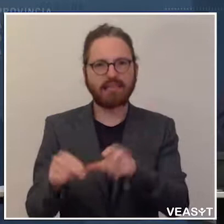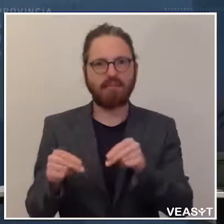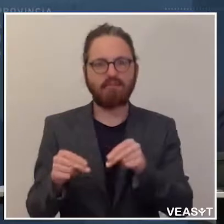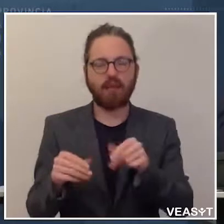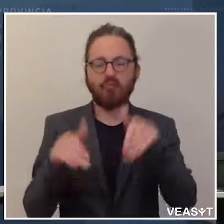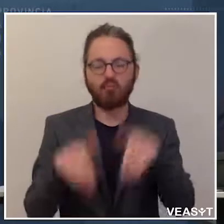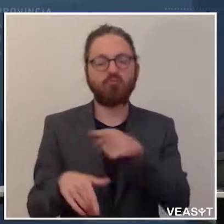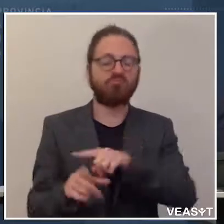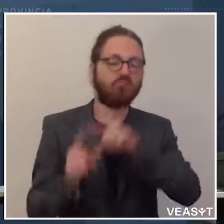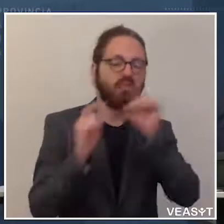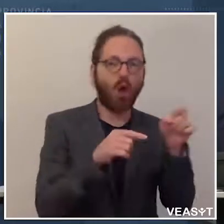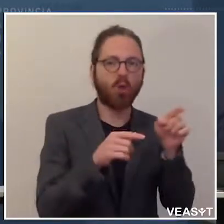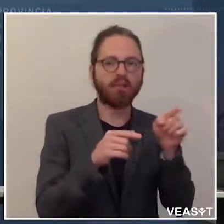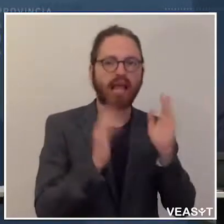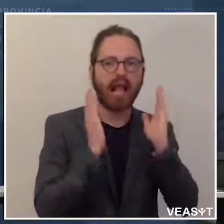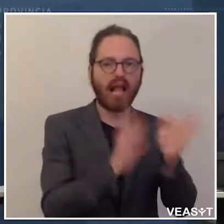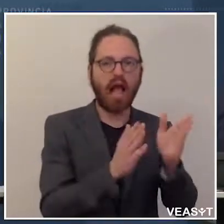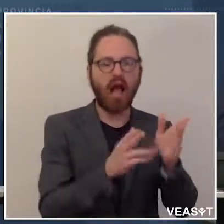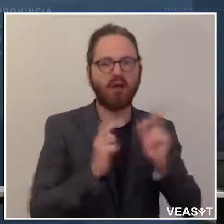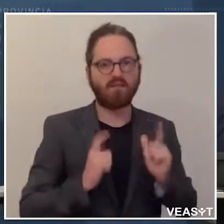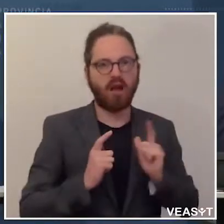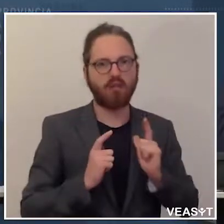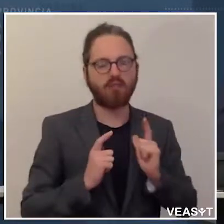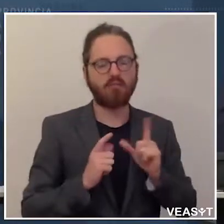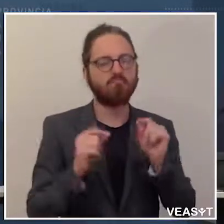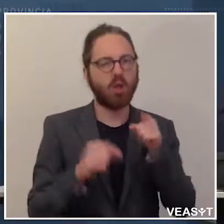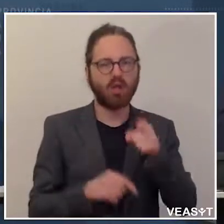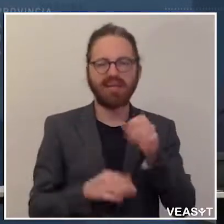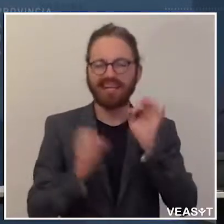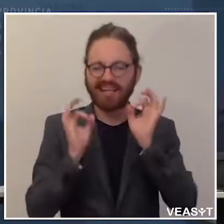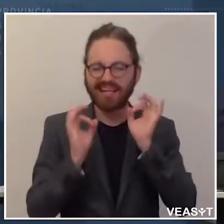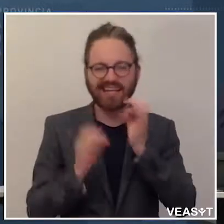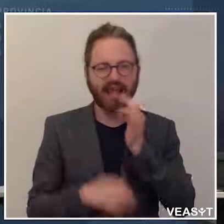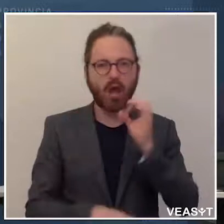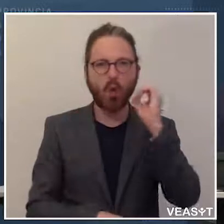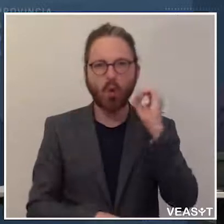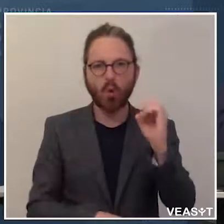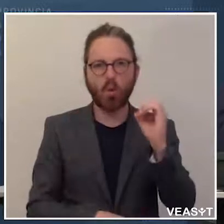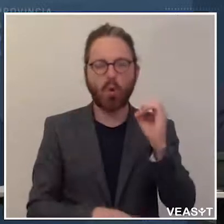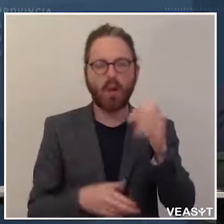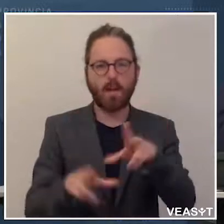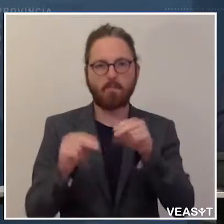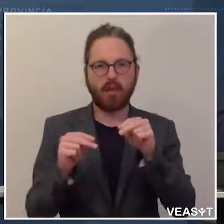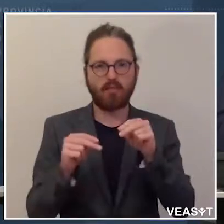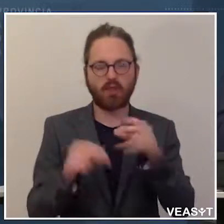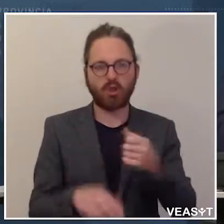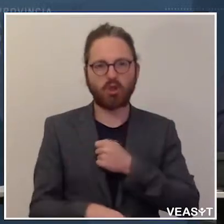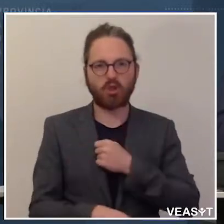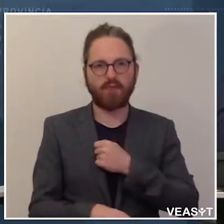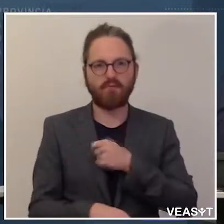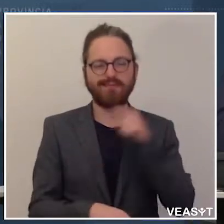gang e val questa sabbia vecchi un golpe che now che shaft montas